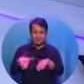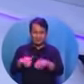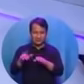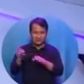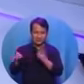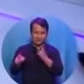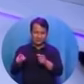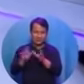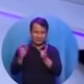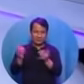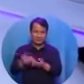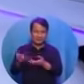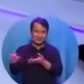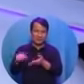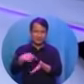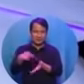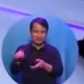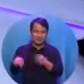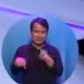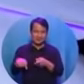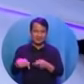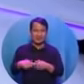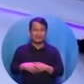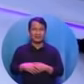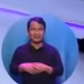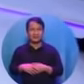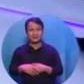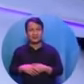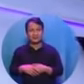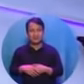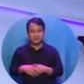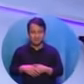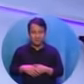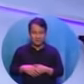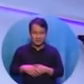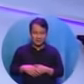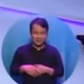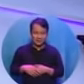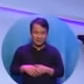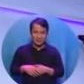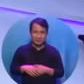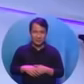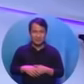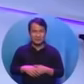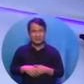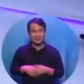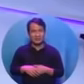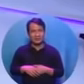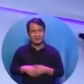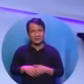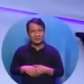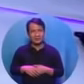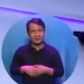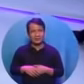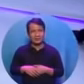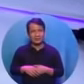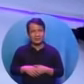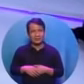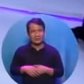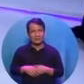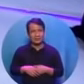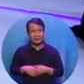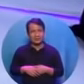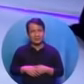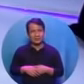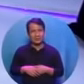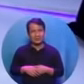Ipapabarangay ko ho kayo pag di nyo binayaran to. Ginada, tanongin mo. Ginada, gaganin mo nga. Sari